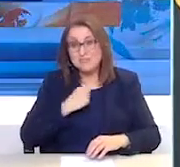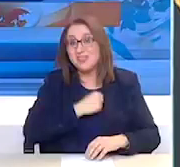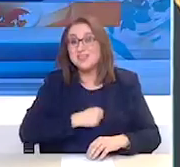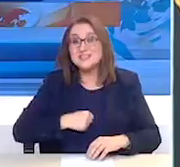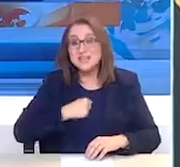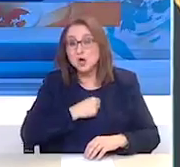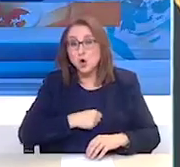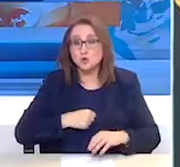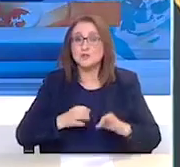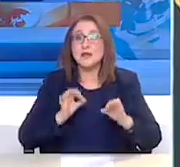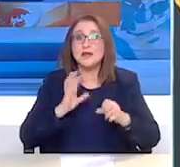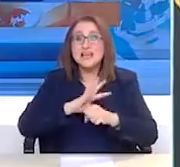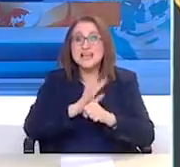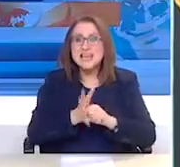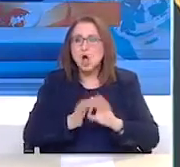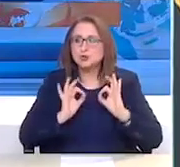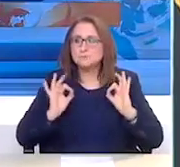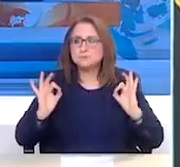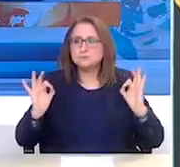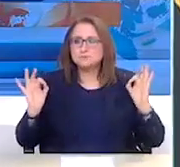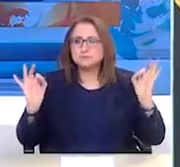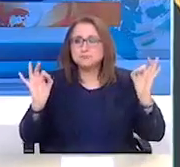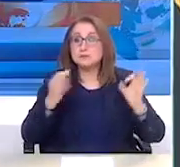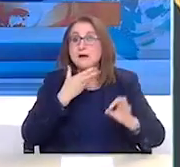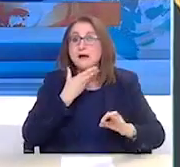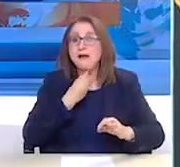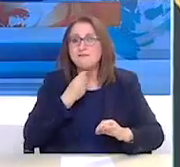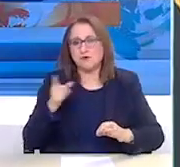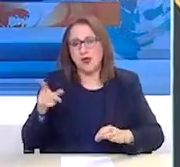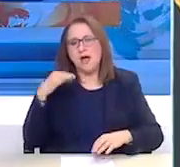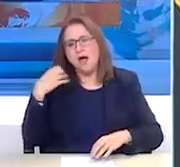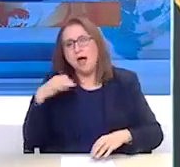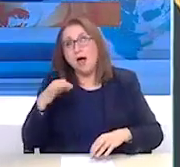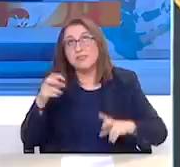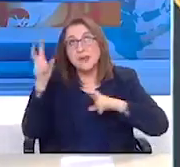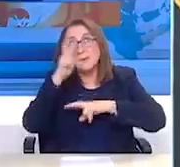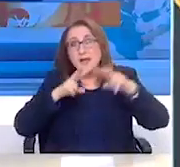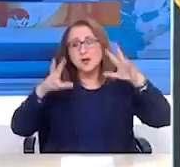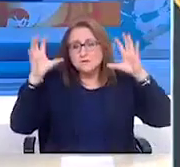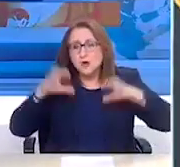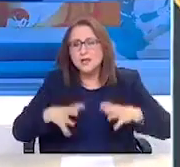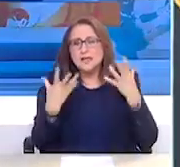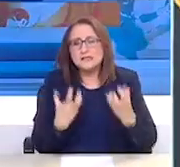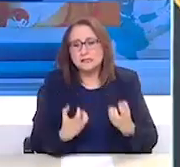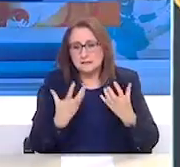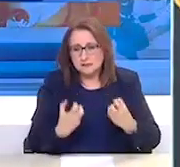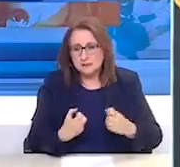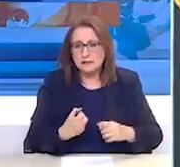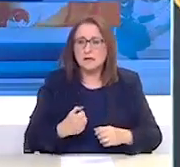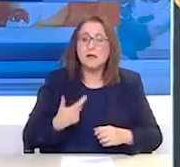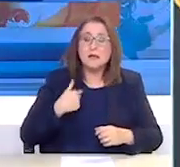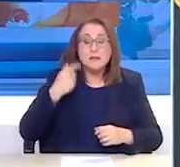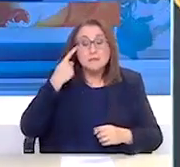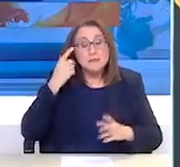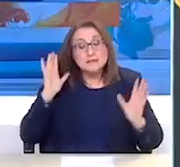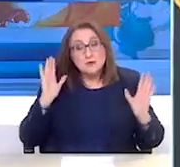ιούς. Δεν έχουμε κάποια τέτοια ένδειξη επί του παρόντος και εφόσον τηρούνται τα μέτρα με τον τρόπο που θέλουμε να τηρούνται